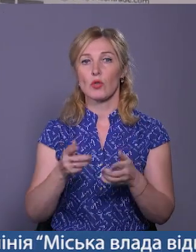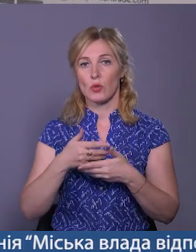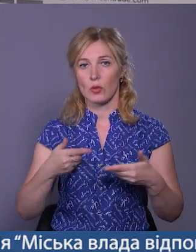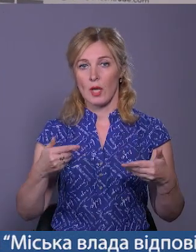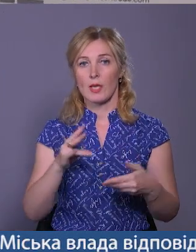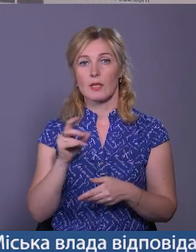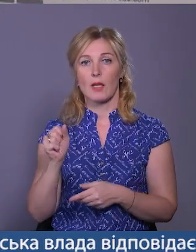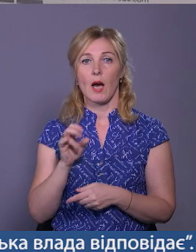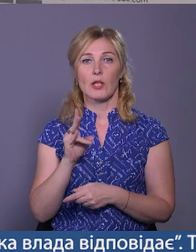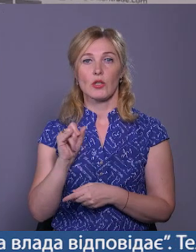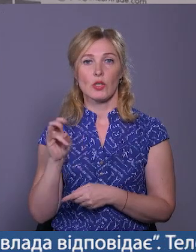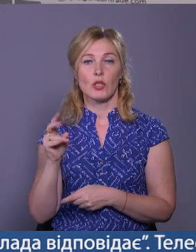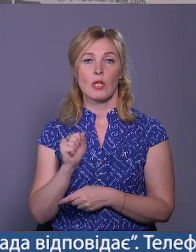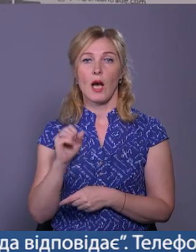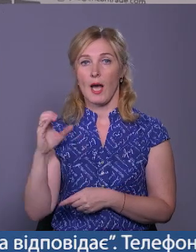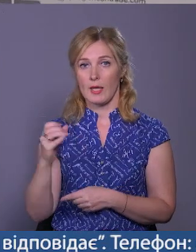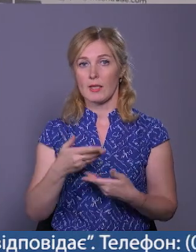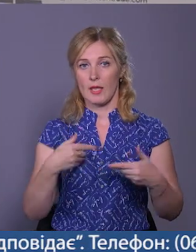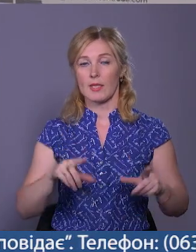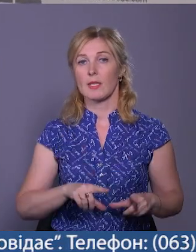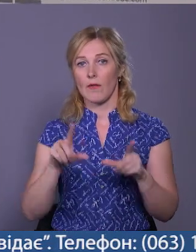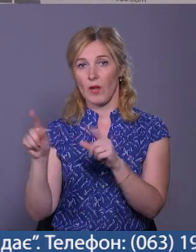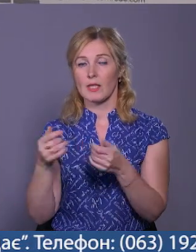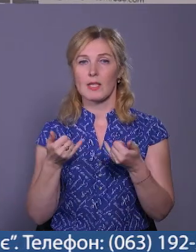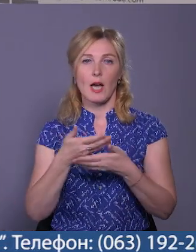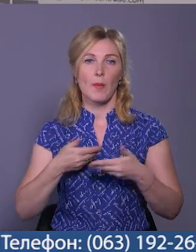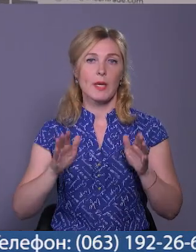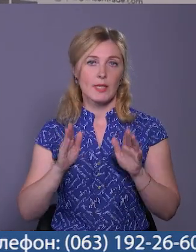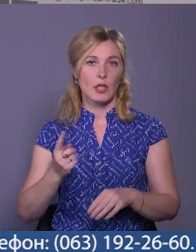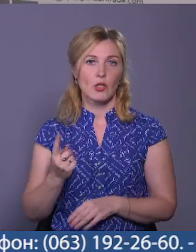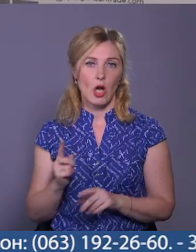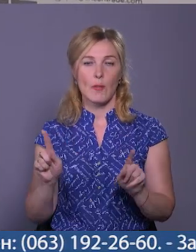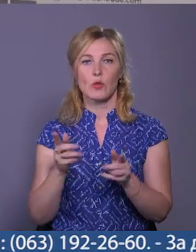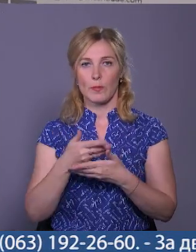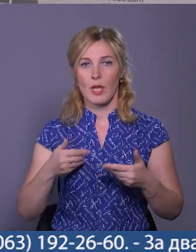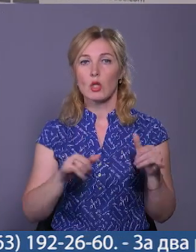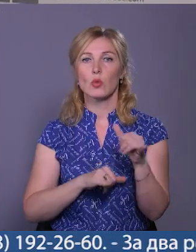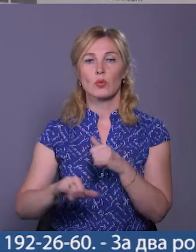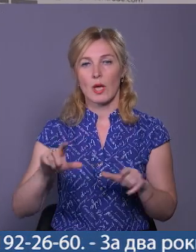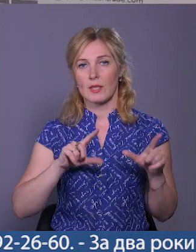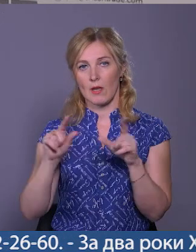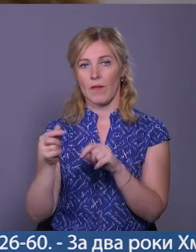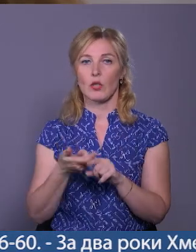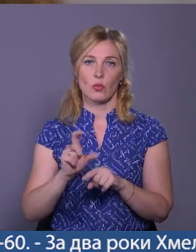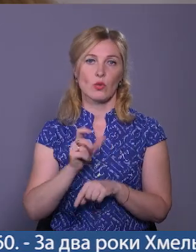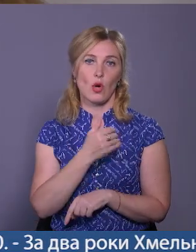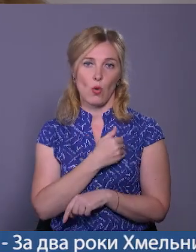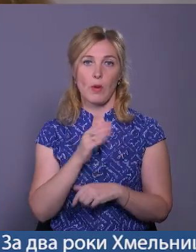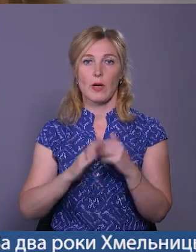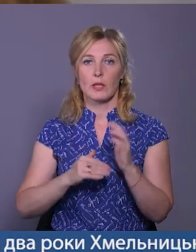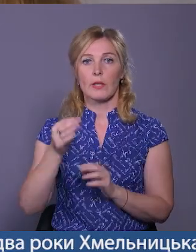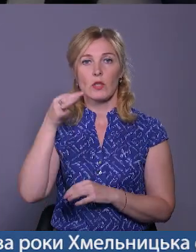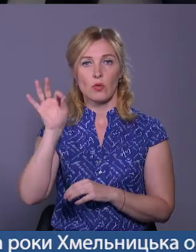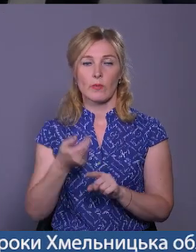на нетішинську атомну електростанцію Тому зараз ми тільки чекаємо що в нас кудись завезли Ми дуже хочемо практично